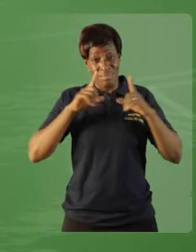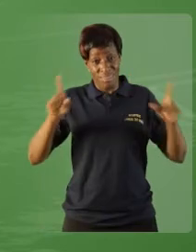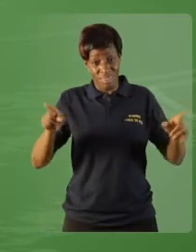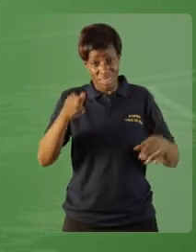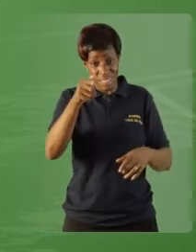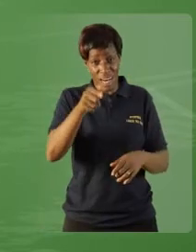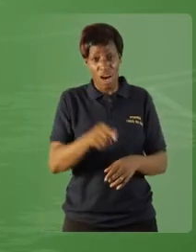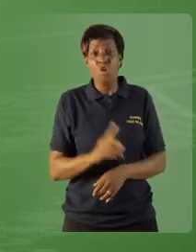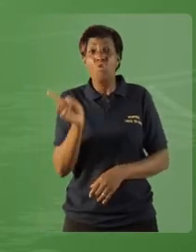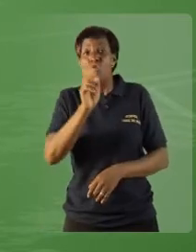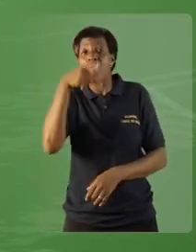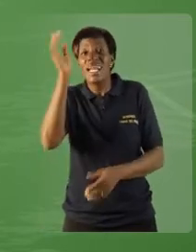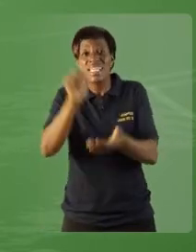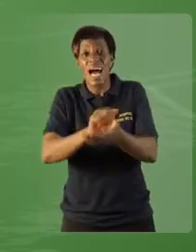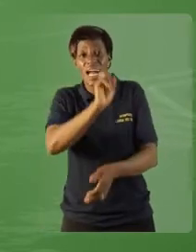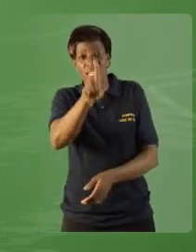sorte?